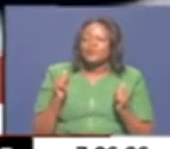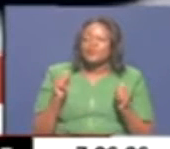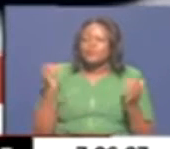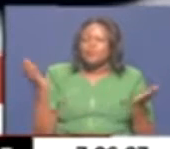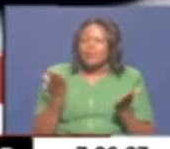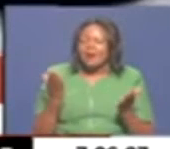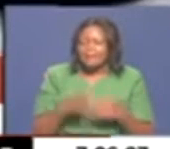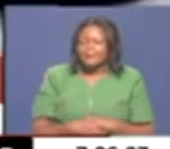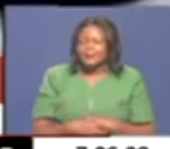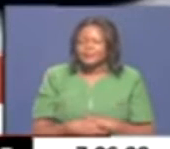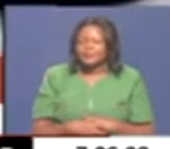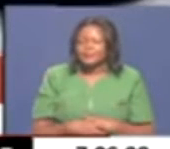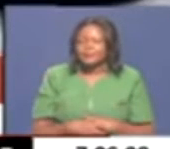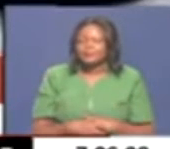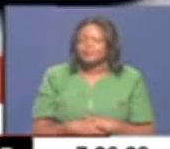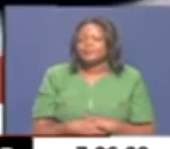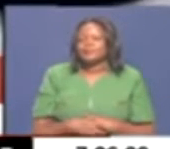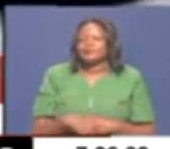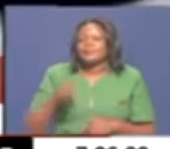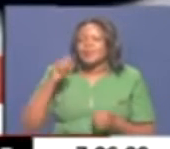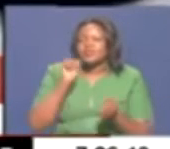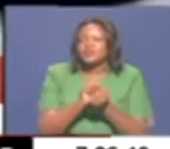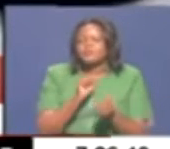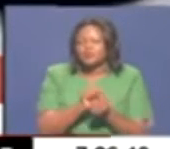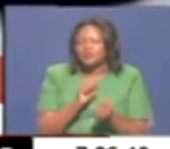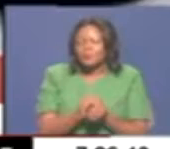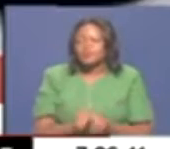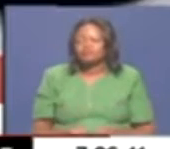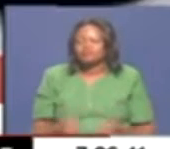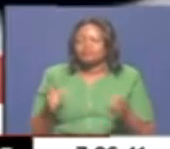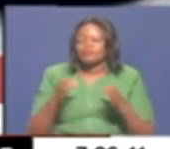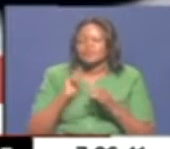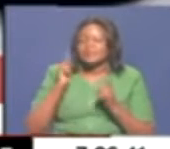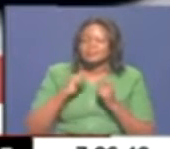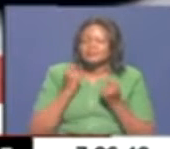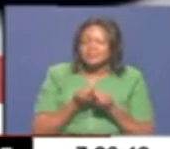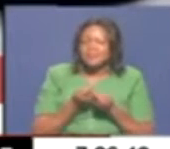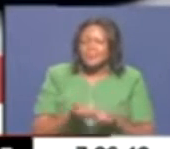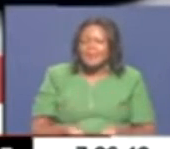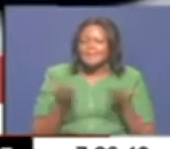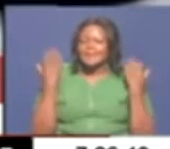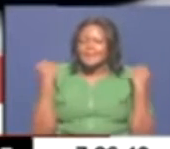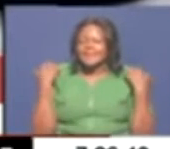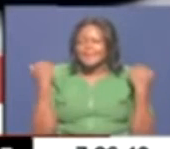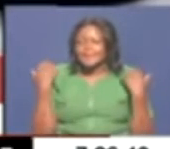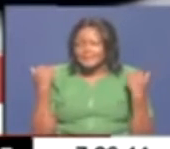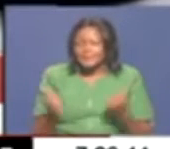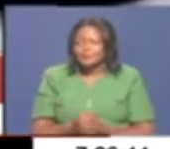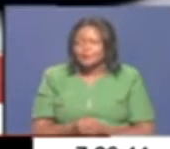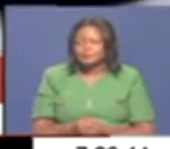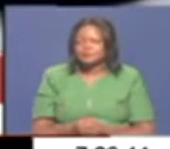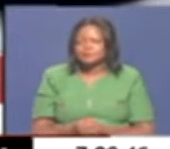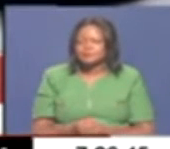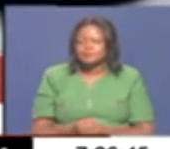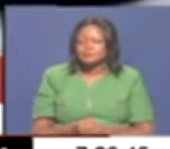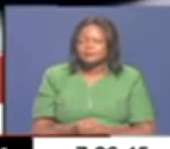yatakayoandaliwa nchini Serbia mwezi Oktoba. Kikosi cha timu ya Kenya kiliimarisha mazoezi kwenye ukumbi wa kunyanyua